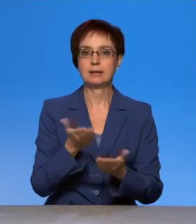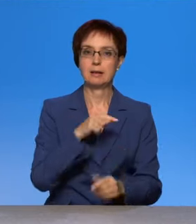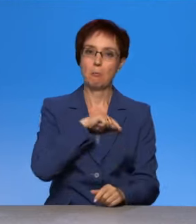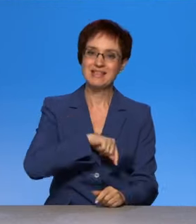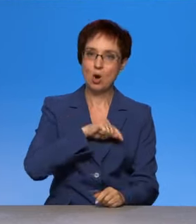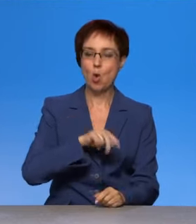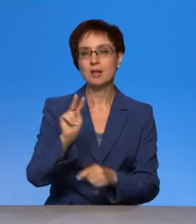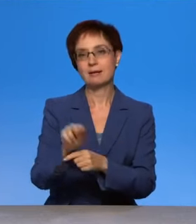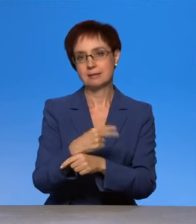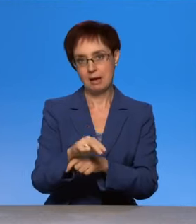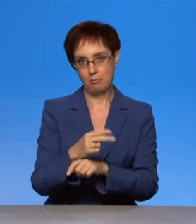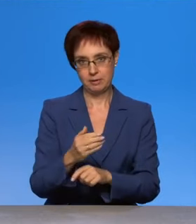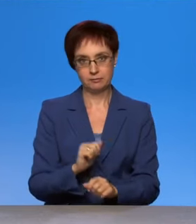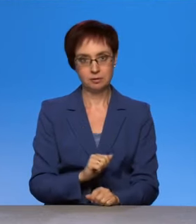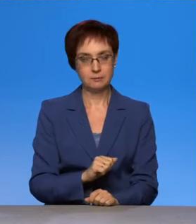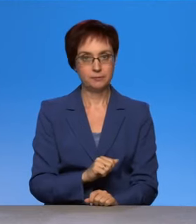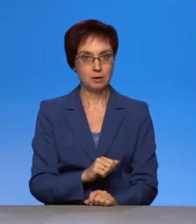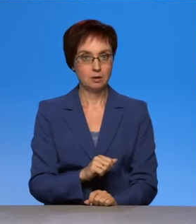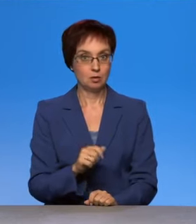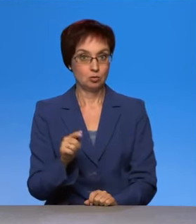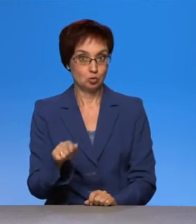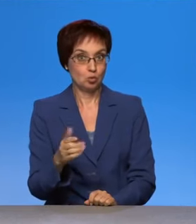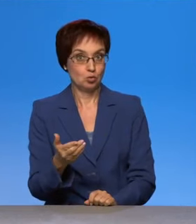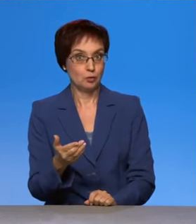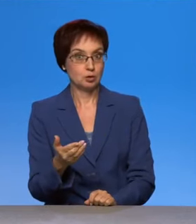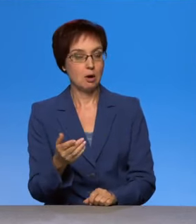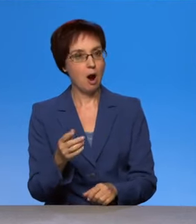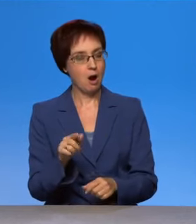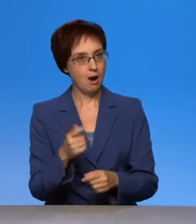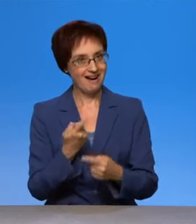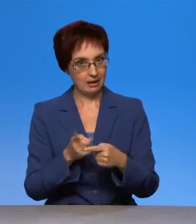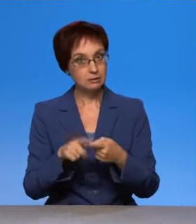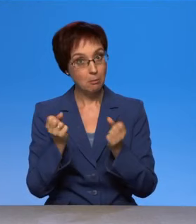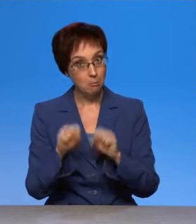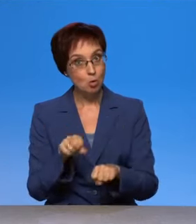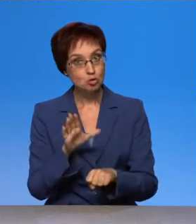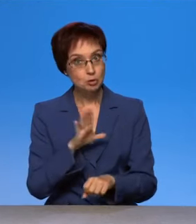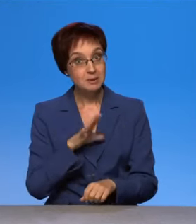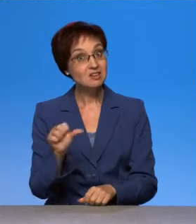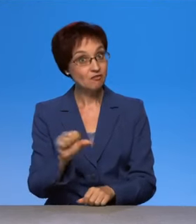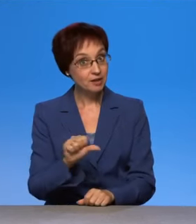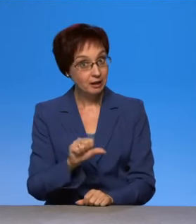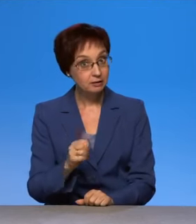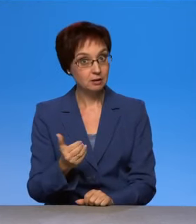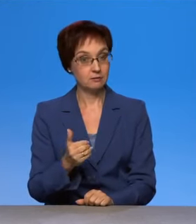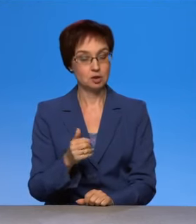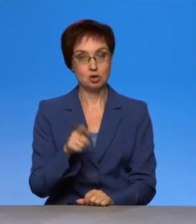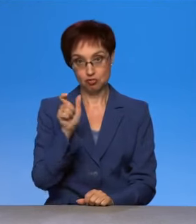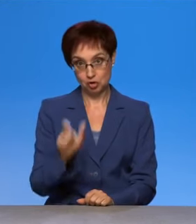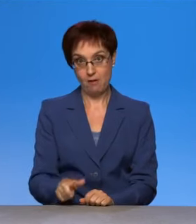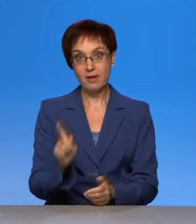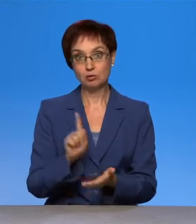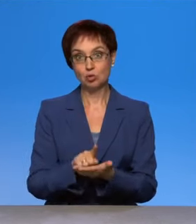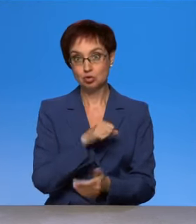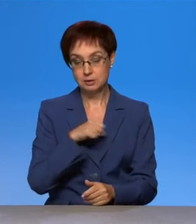жизни, и он учится их преодолевать самостоятельно. А тут он приходит постоянно к какому-то там, еще и недоучке, не дай бог, и у него